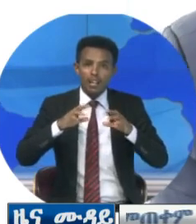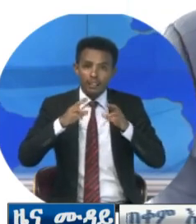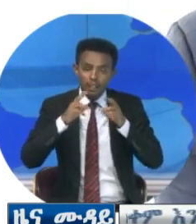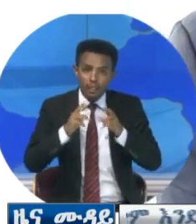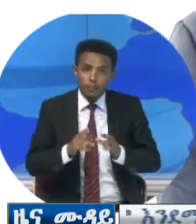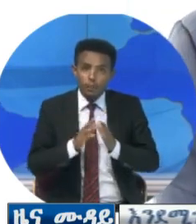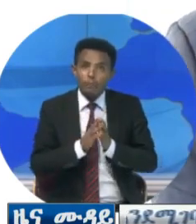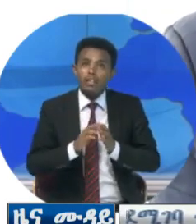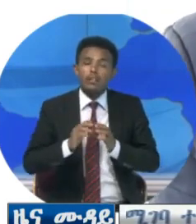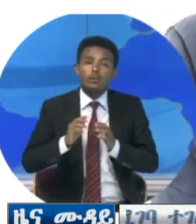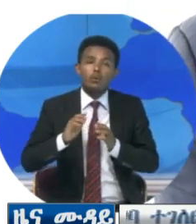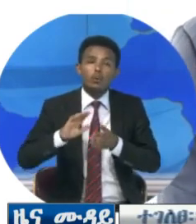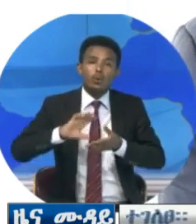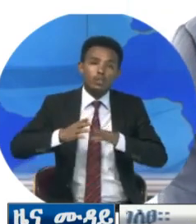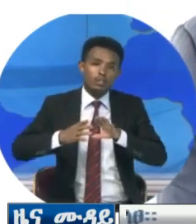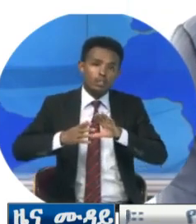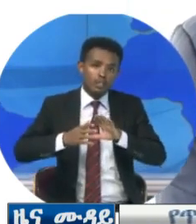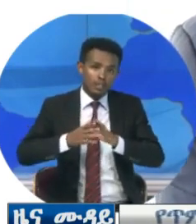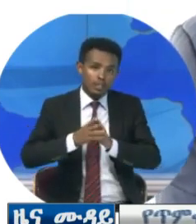በሚል መሪ ቃል ነው።